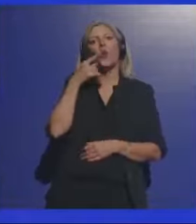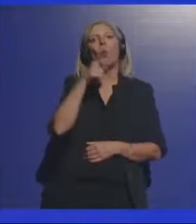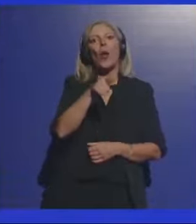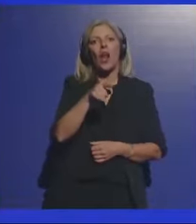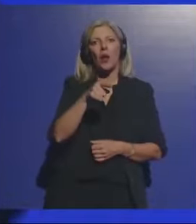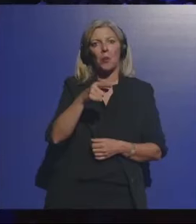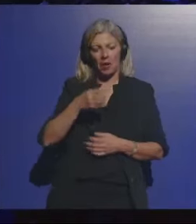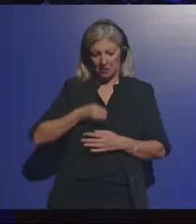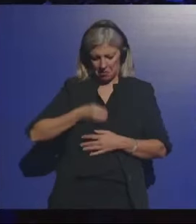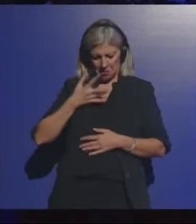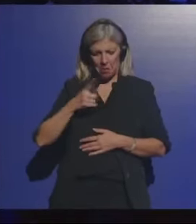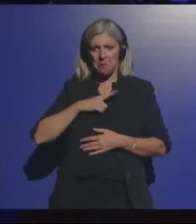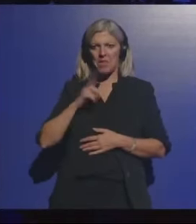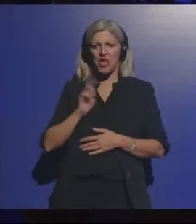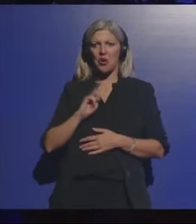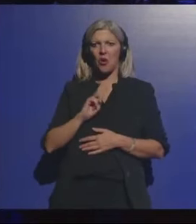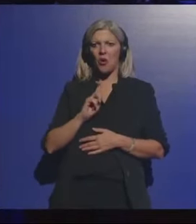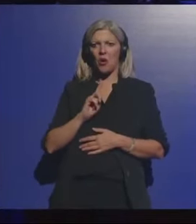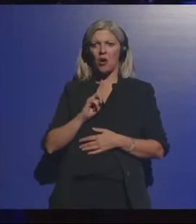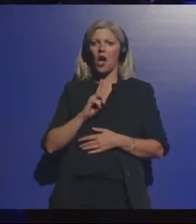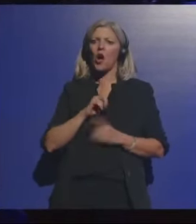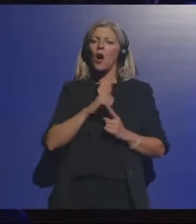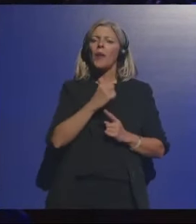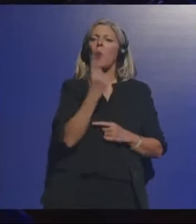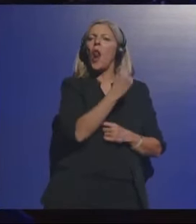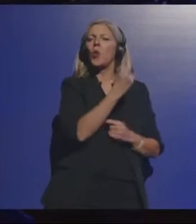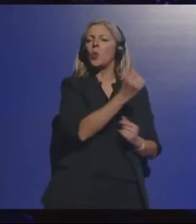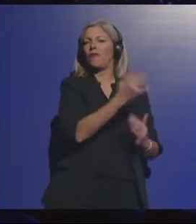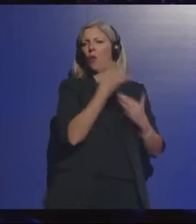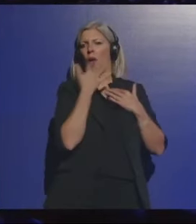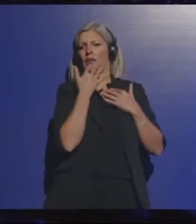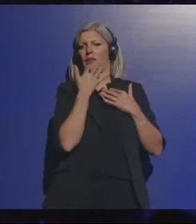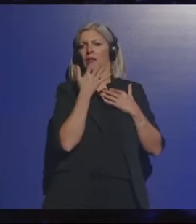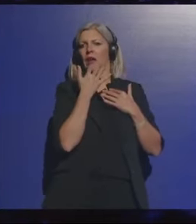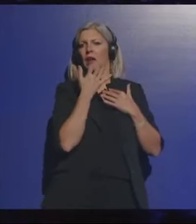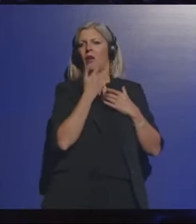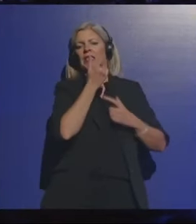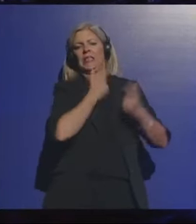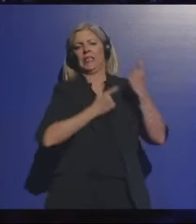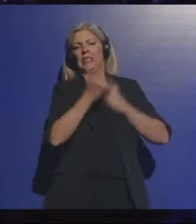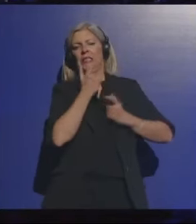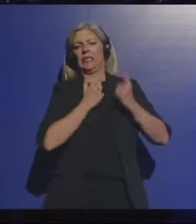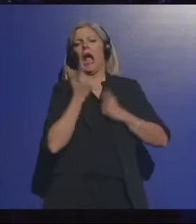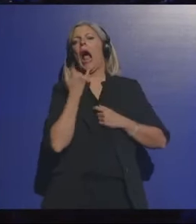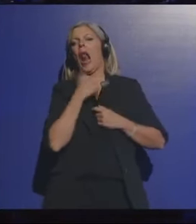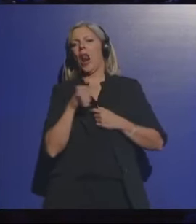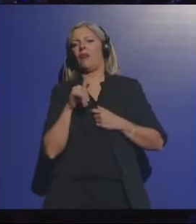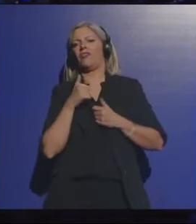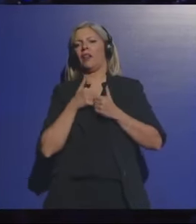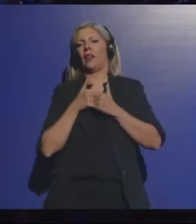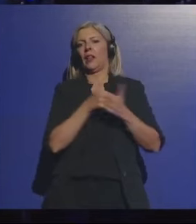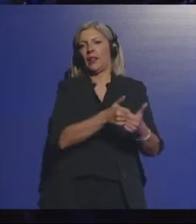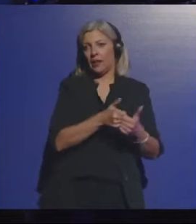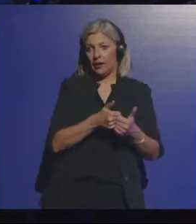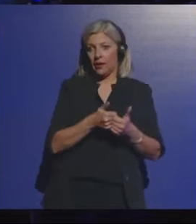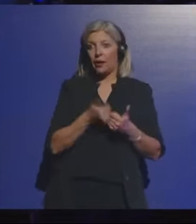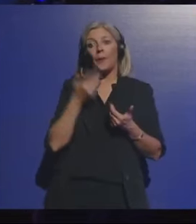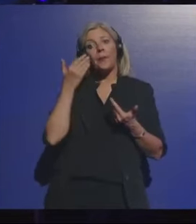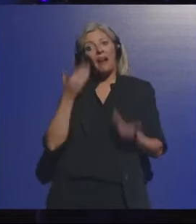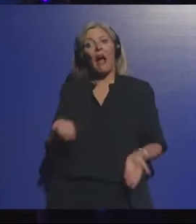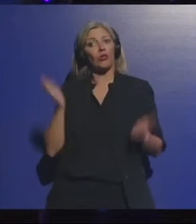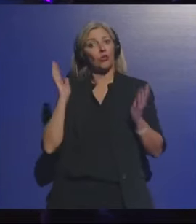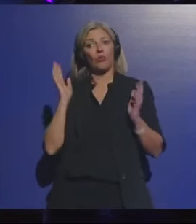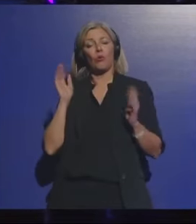non sono cose che sono dedotte sono cose che vi vengono indotte ed è un peccato ed è un peccato perché è un mondo